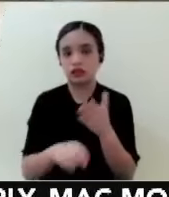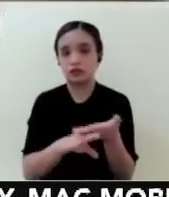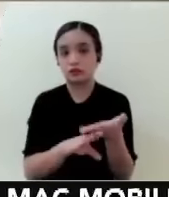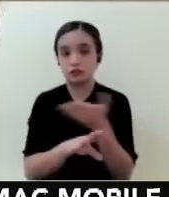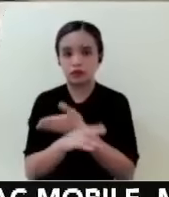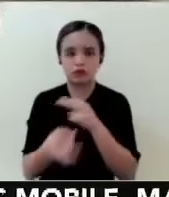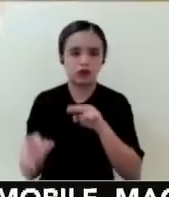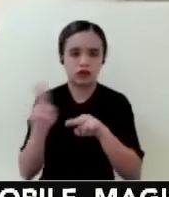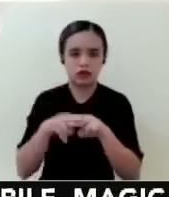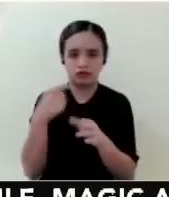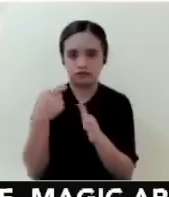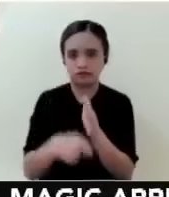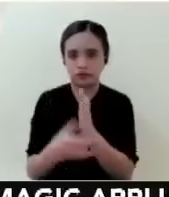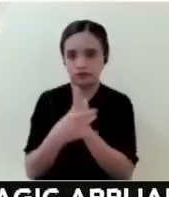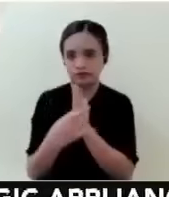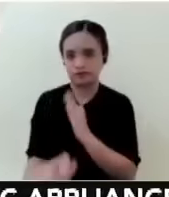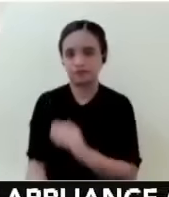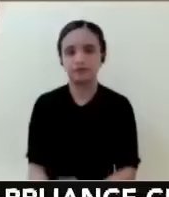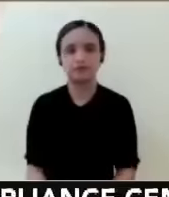presyo.